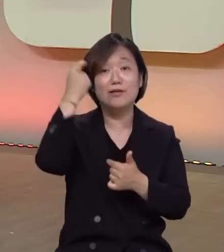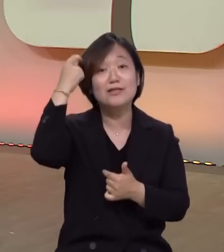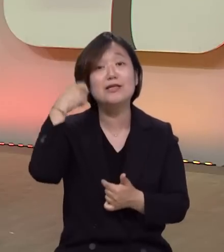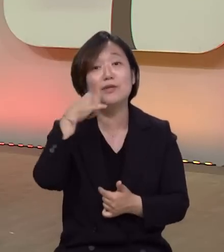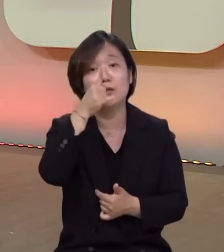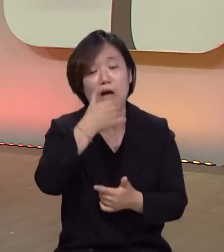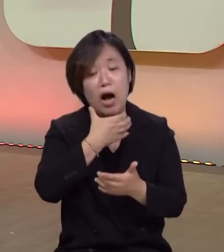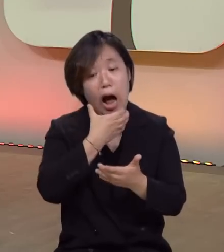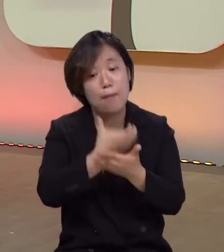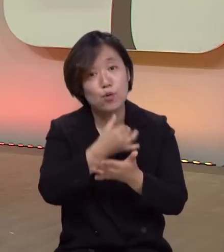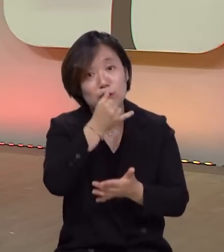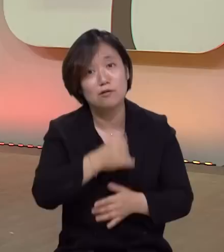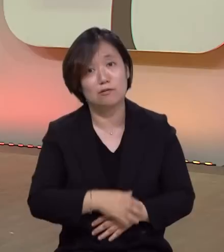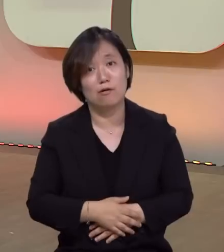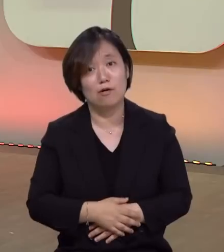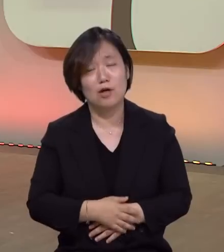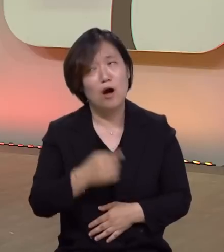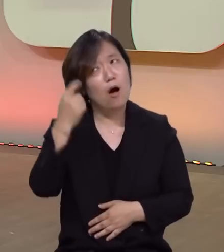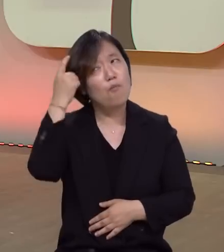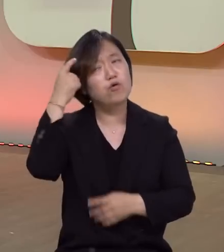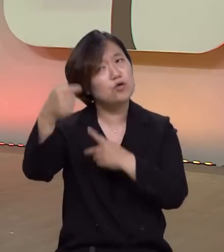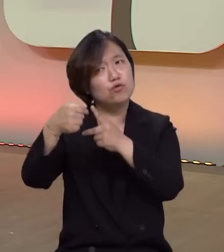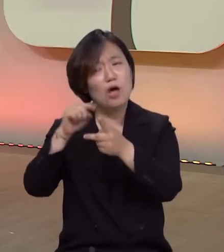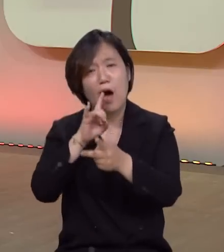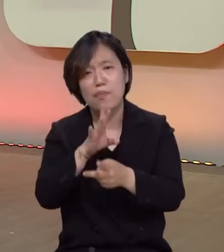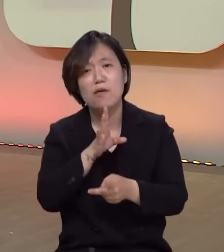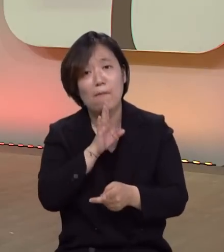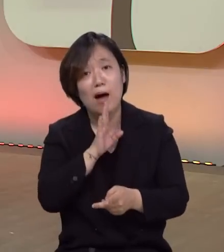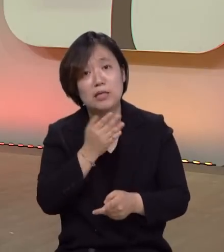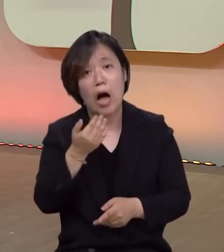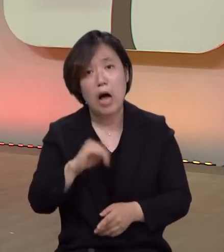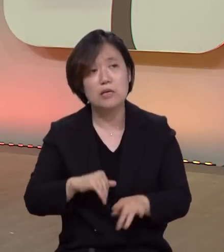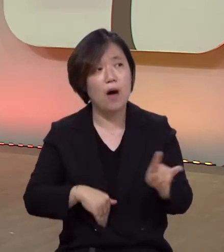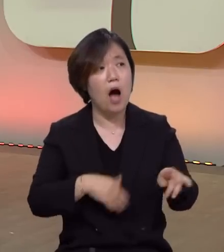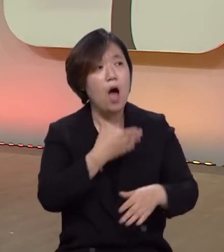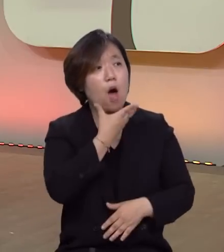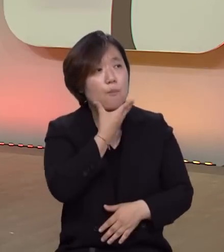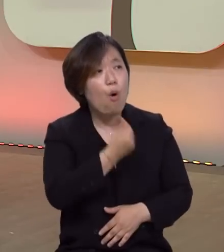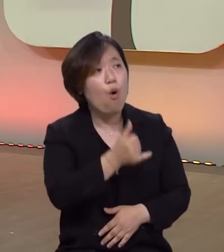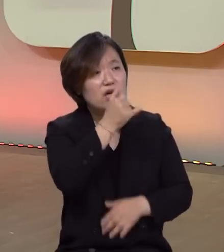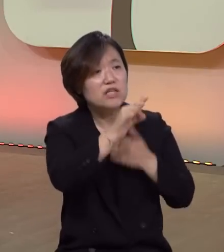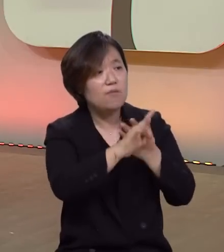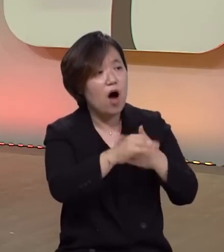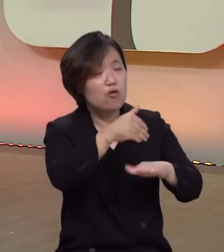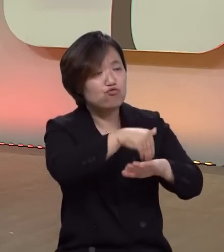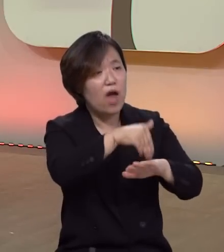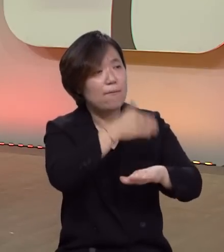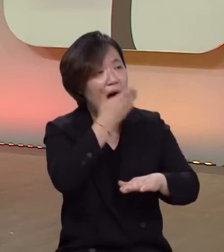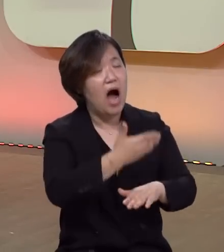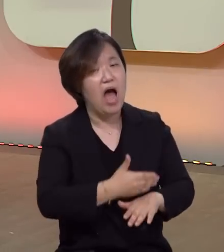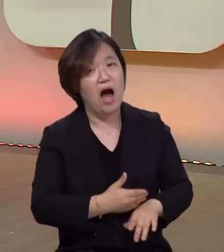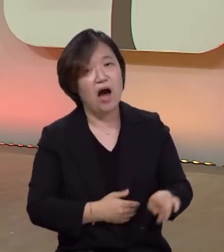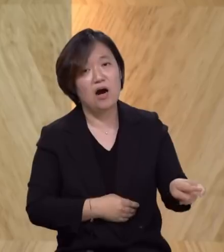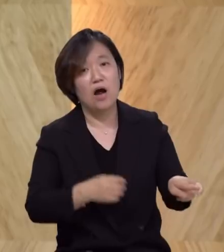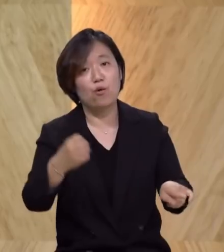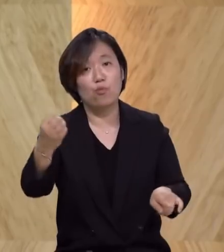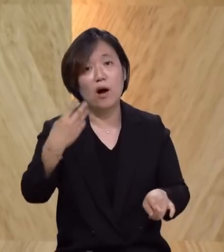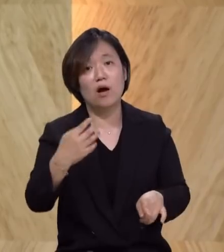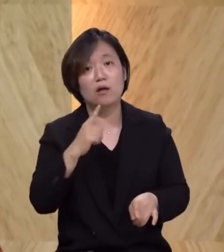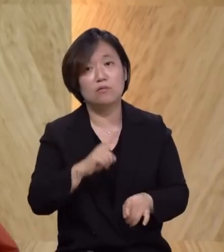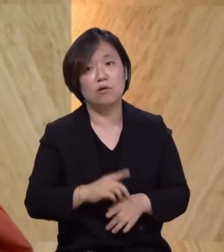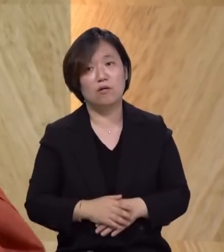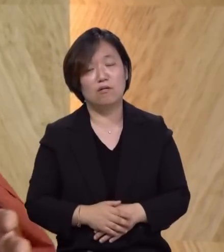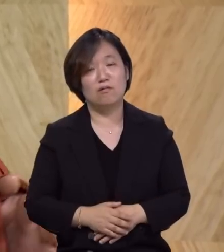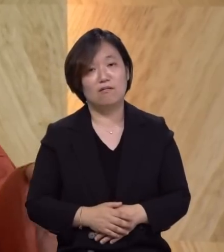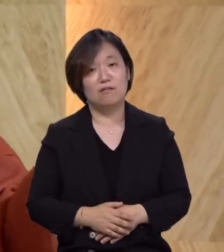들었대요 머리로는 잘 이해가 안 되지만 야 복 있어야 수행도 한다 근데이